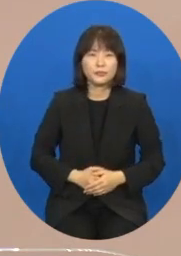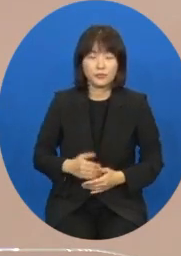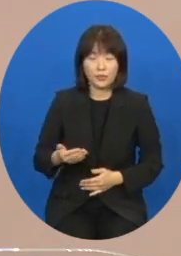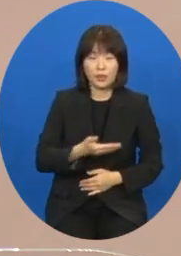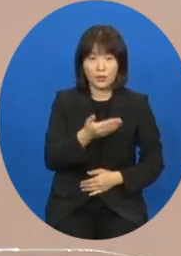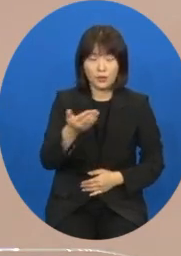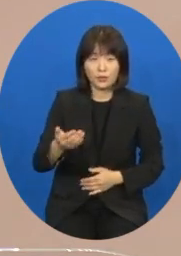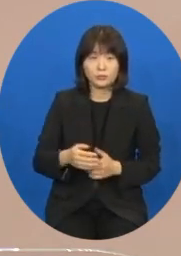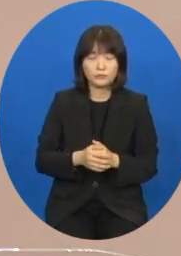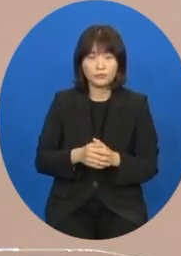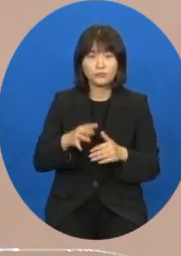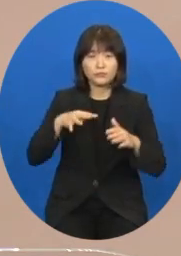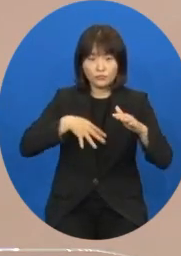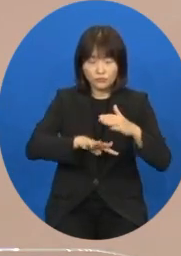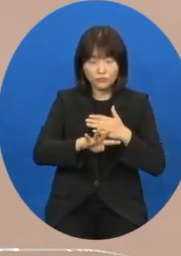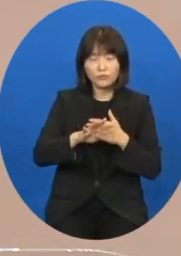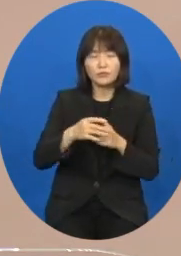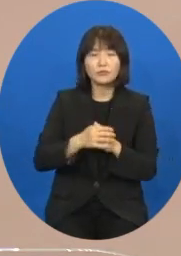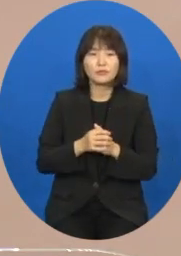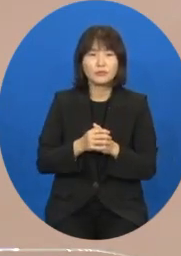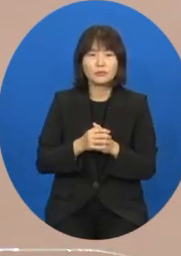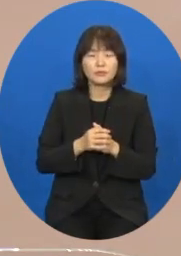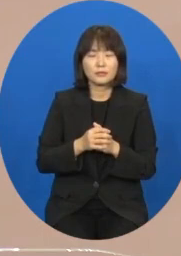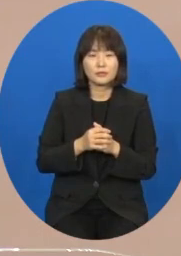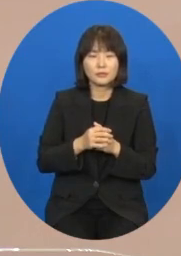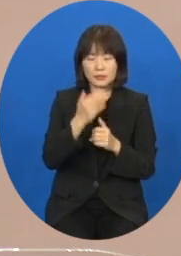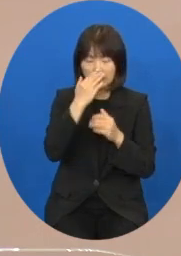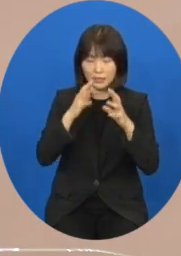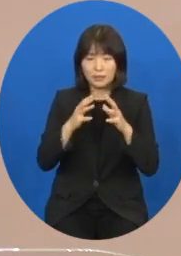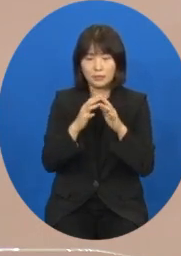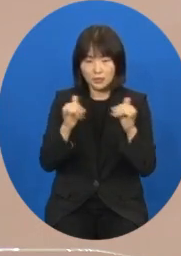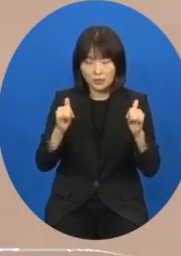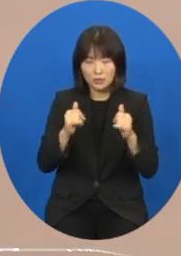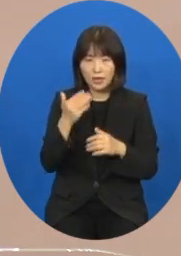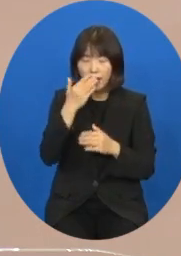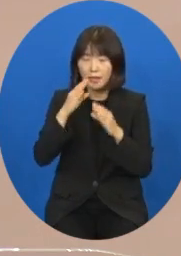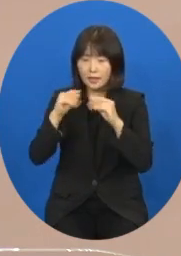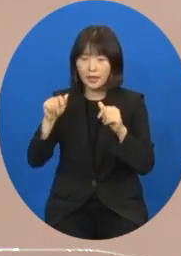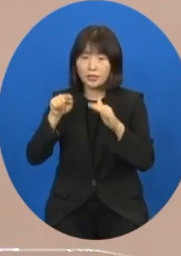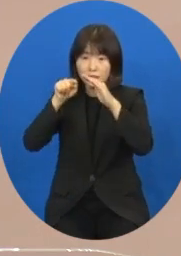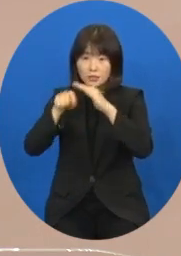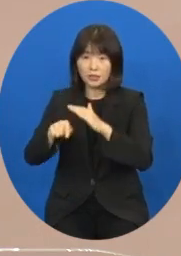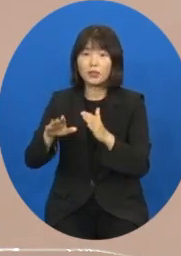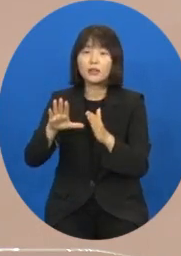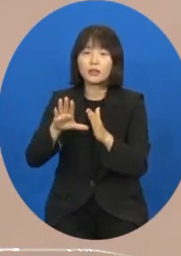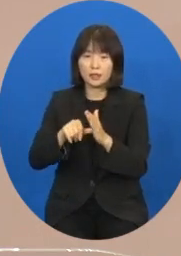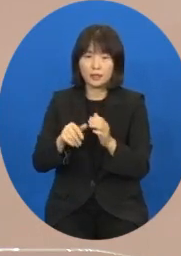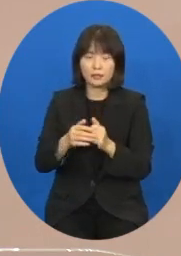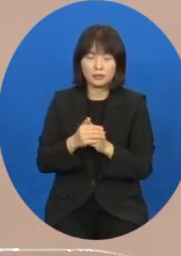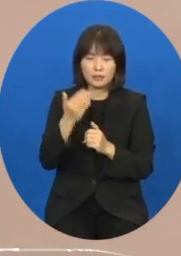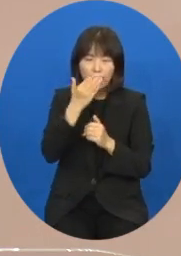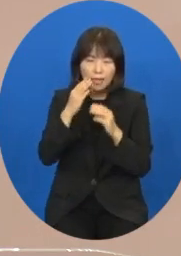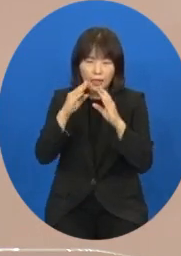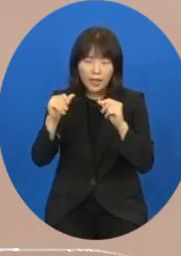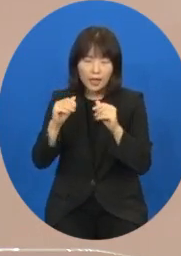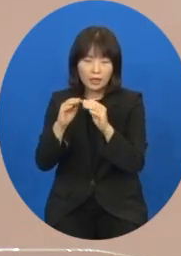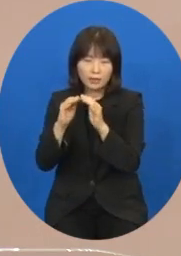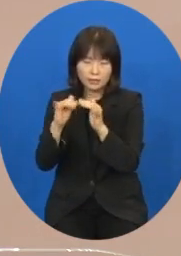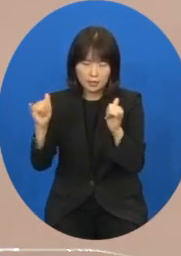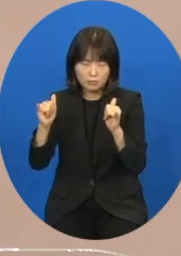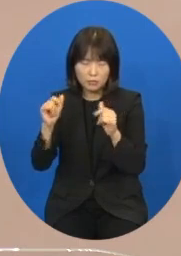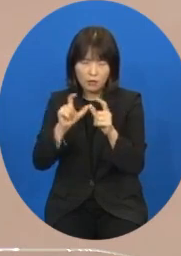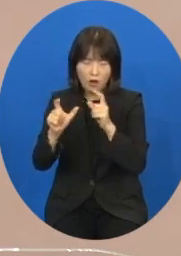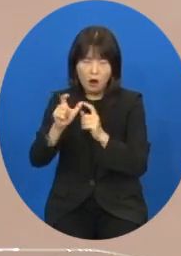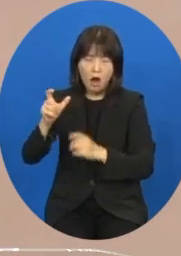여러분, 출애굽한 이스라엘 백성이 가나안 땅에 들어갈 때 가나안 백성들이요 훨씬 강했습니다.